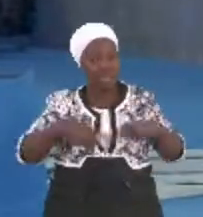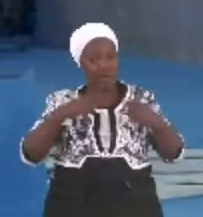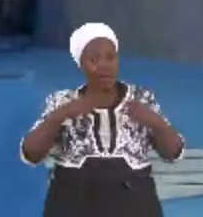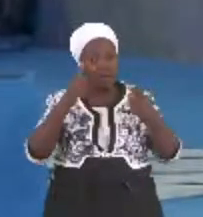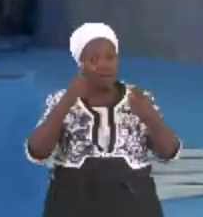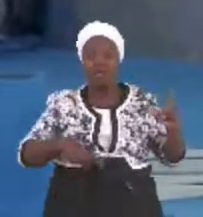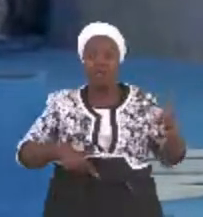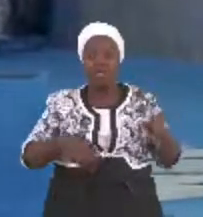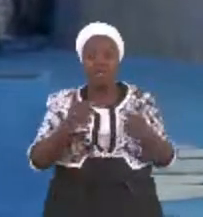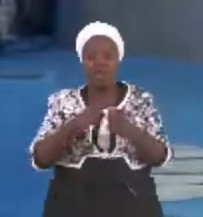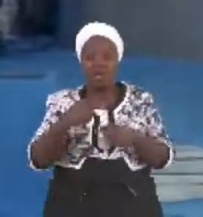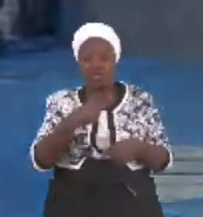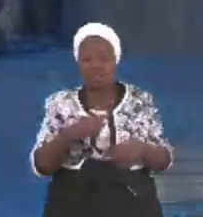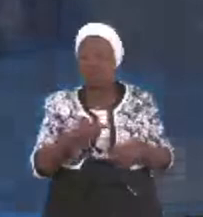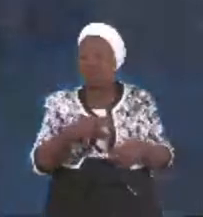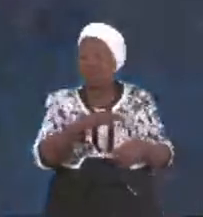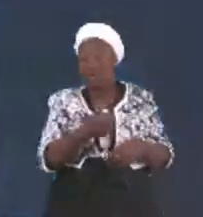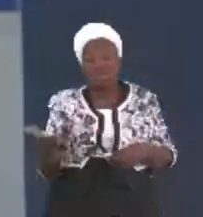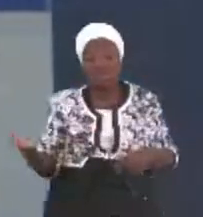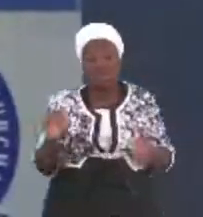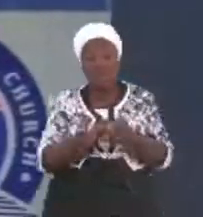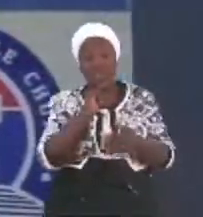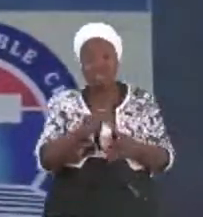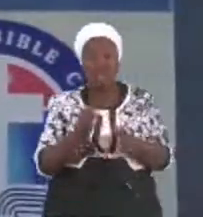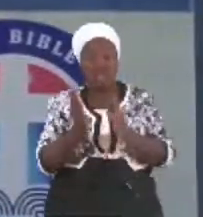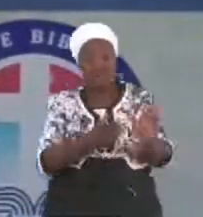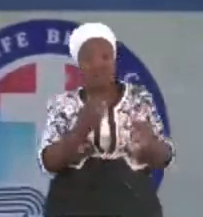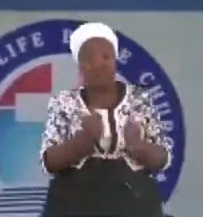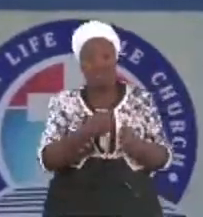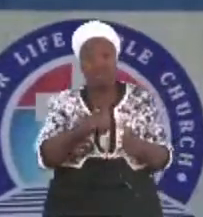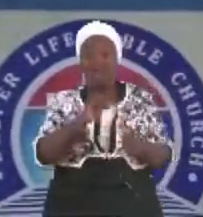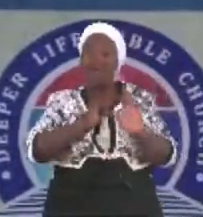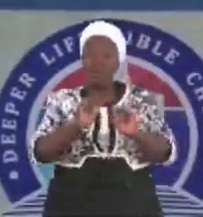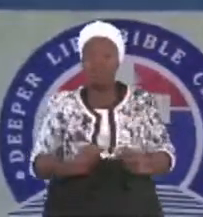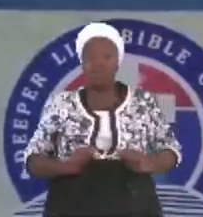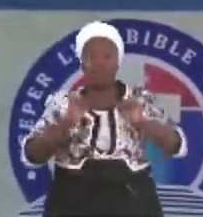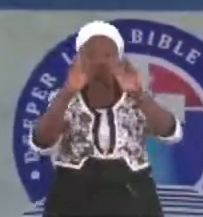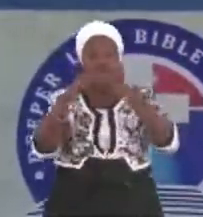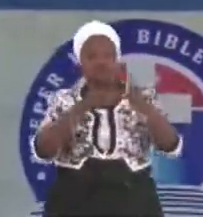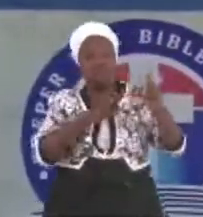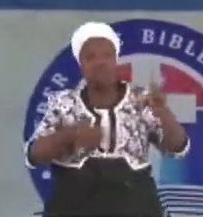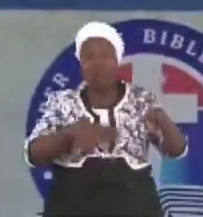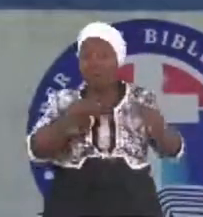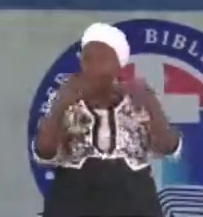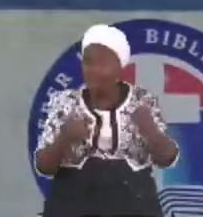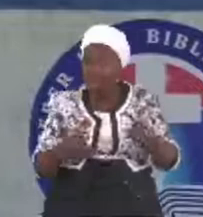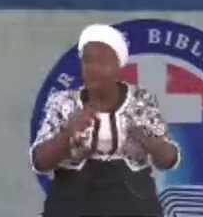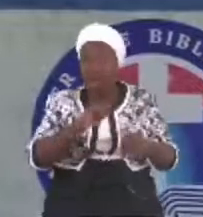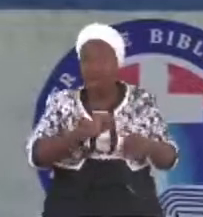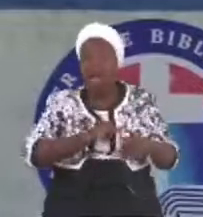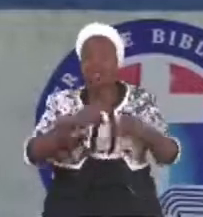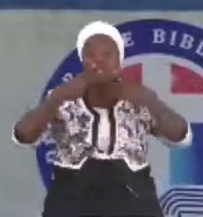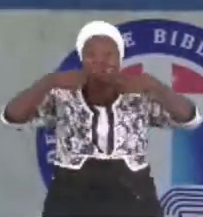« Je ne quelque chose ce qui reste, j'abandonne tout au Seigneur. Maintenant, je